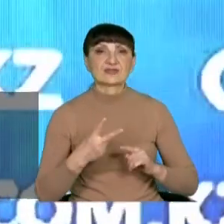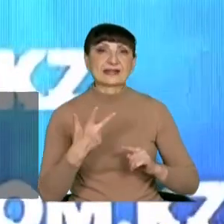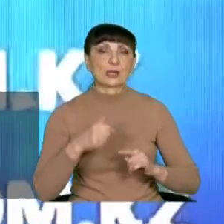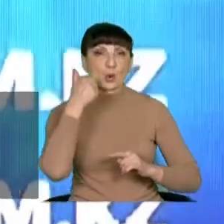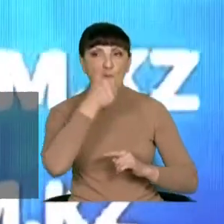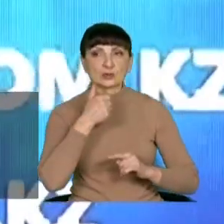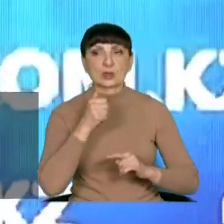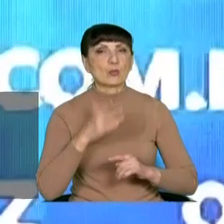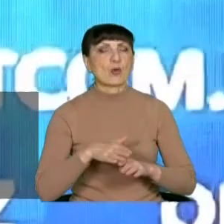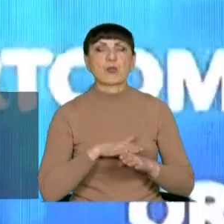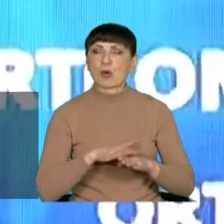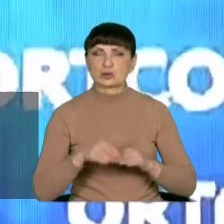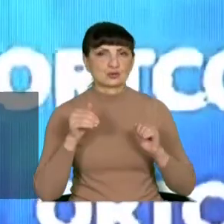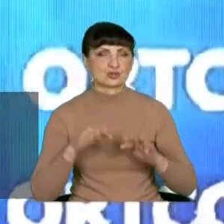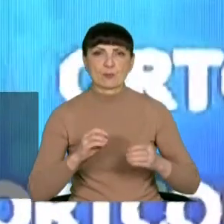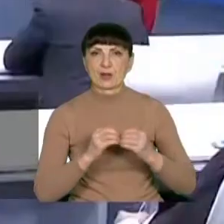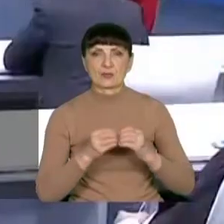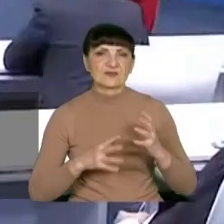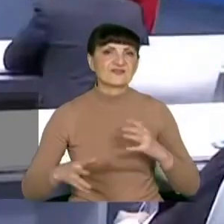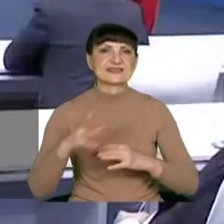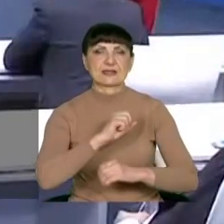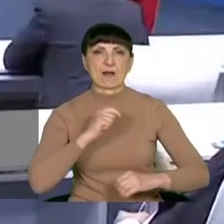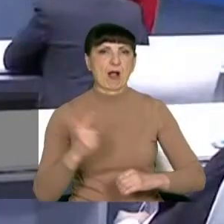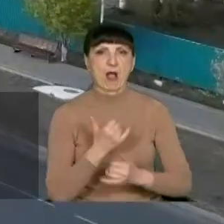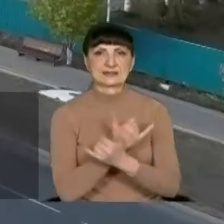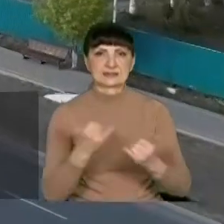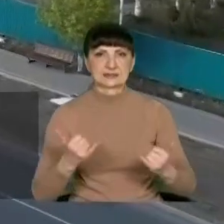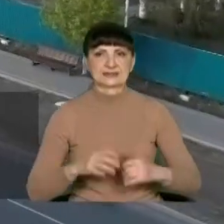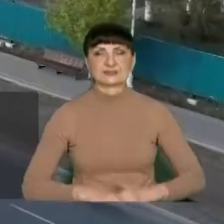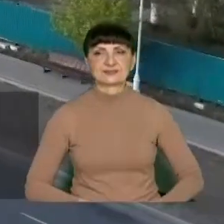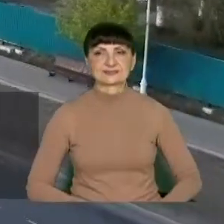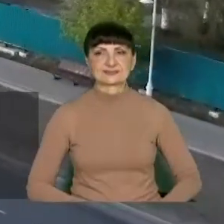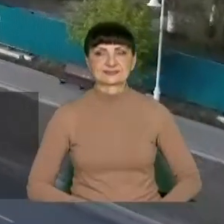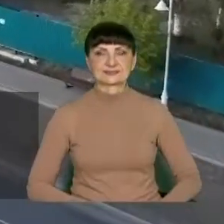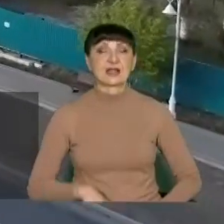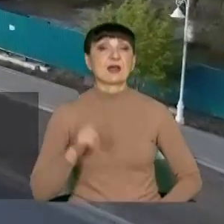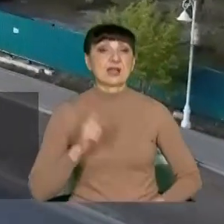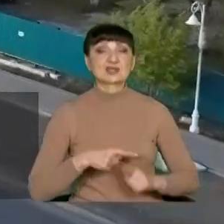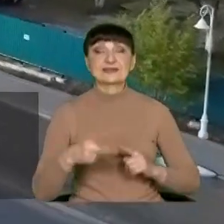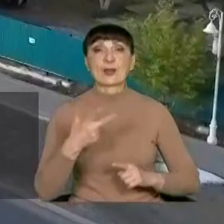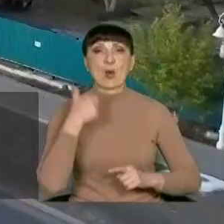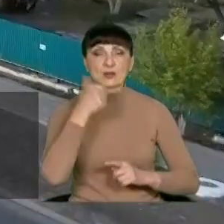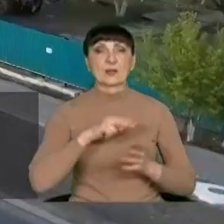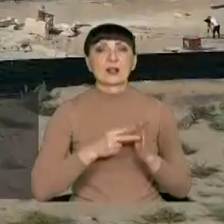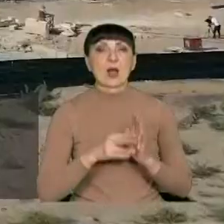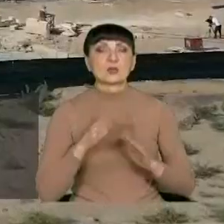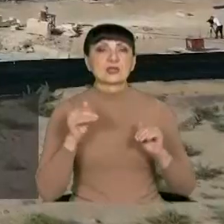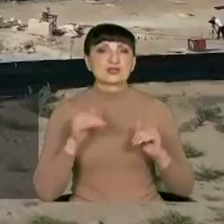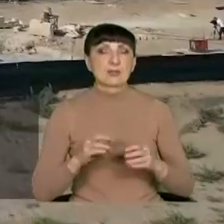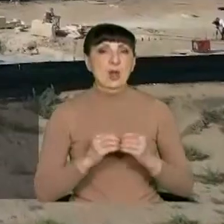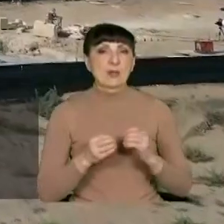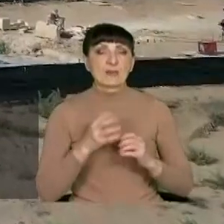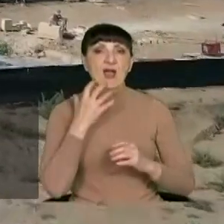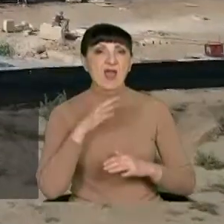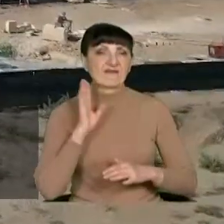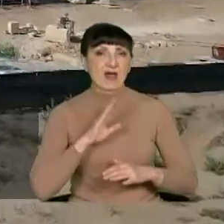года полностью решим газификации области. В ближайшие 3 года также должна решиться проблема с